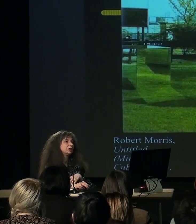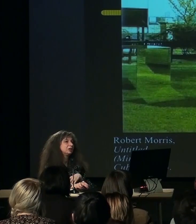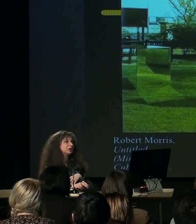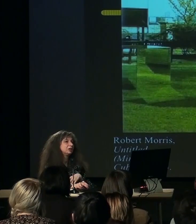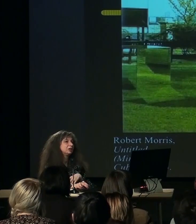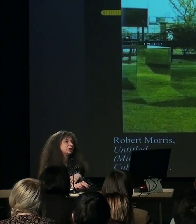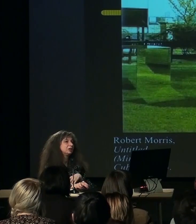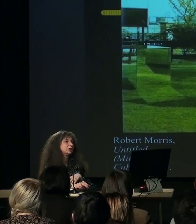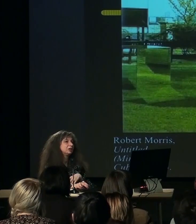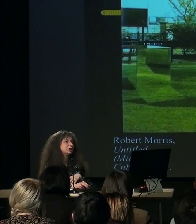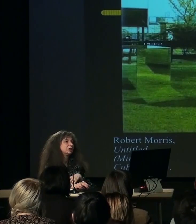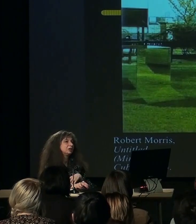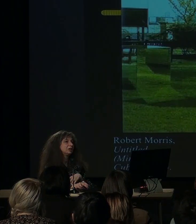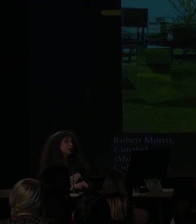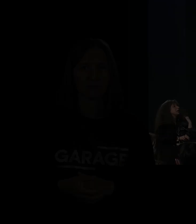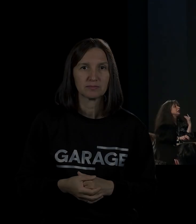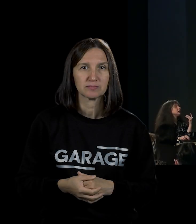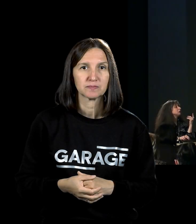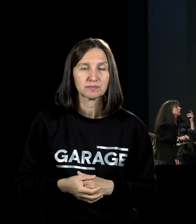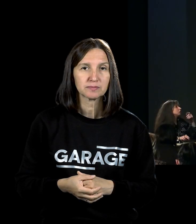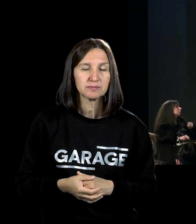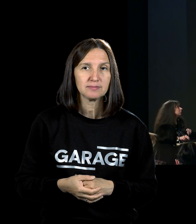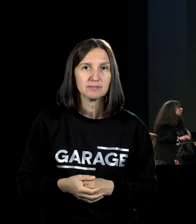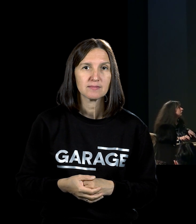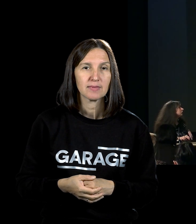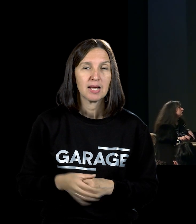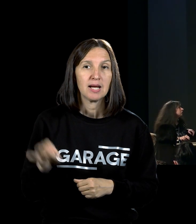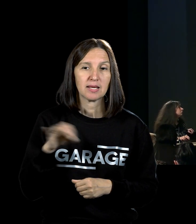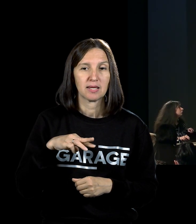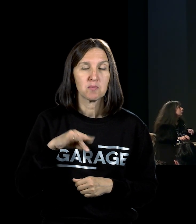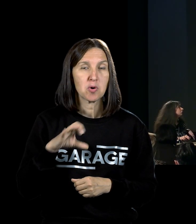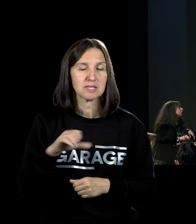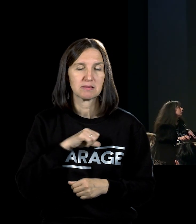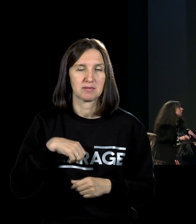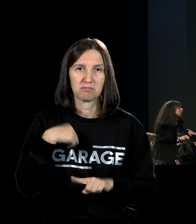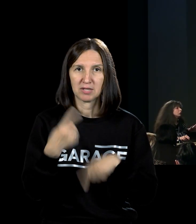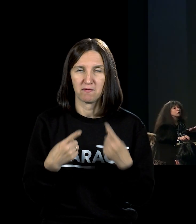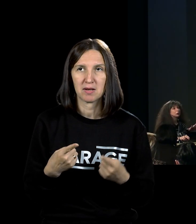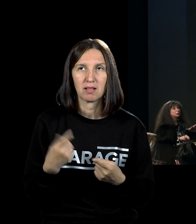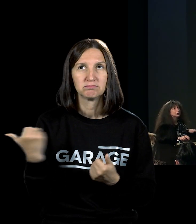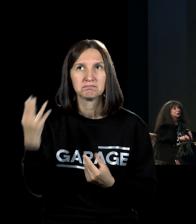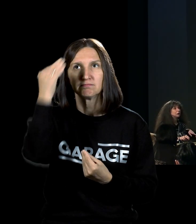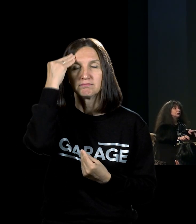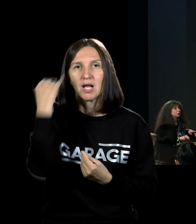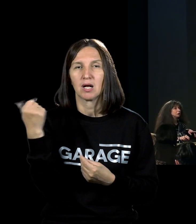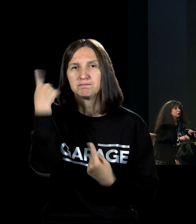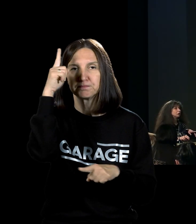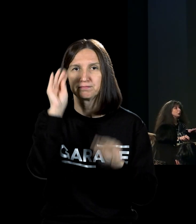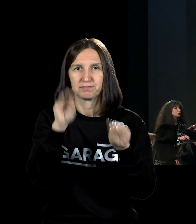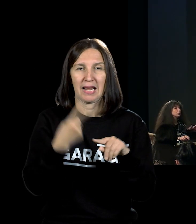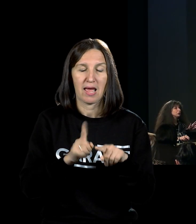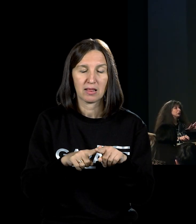Они словно растворяются в окружающей зелени. И Моррис говорит, что для него, когда он эту работу создавал, одним